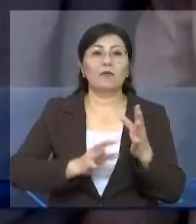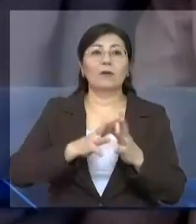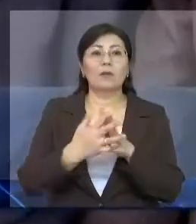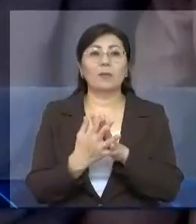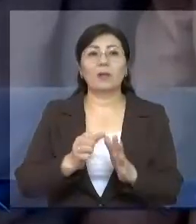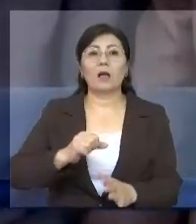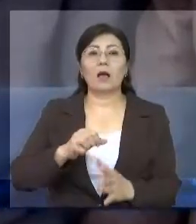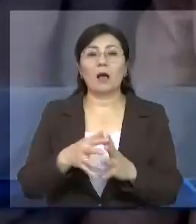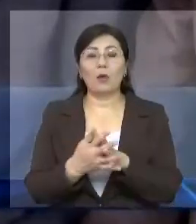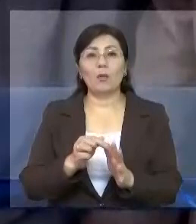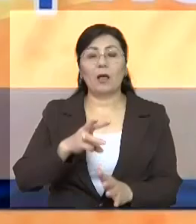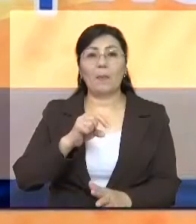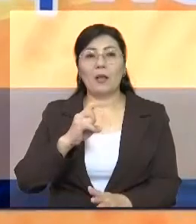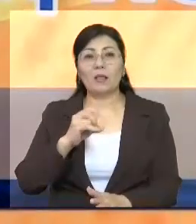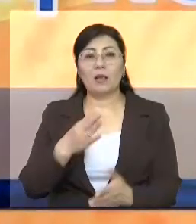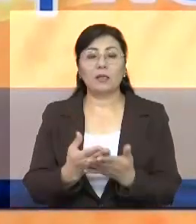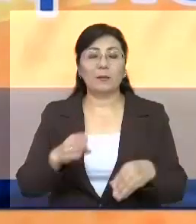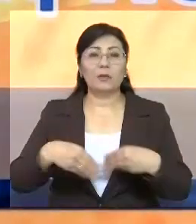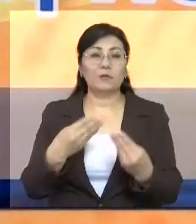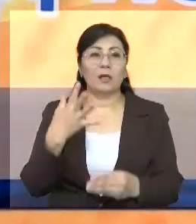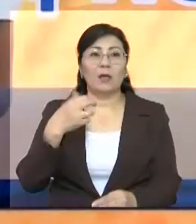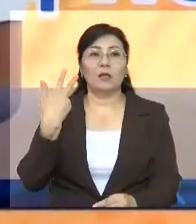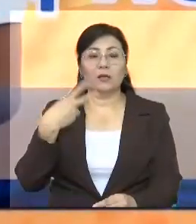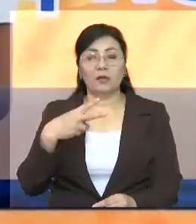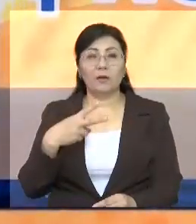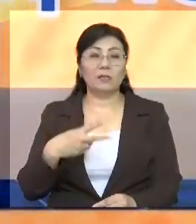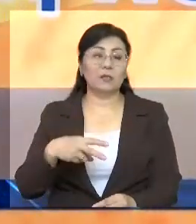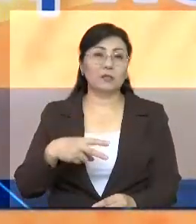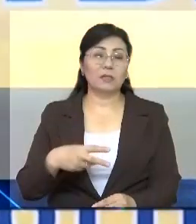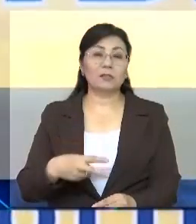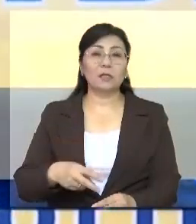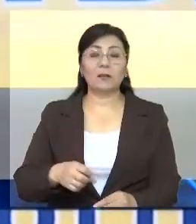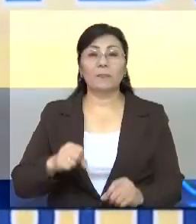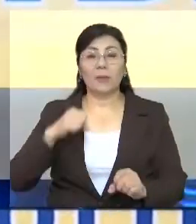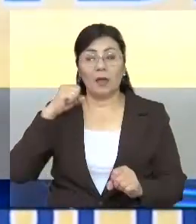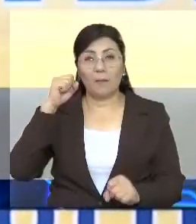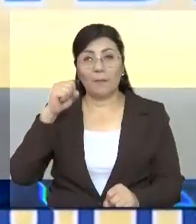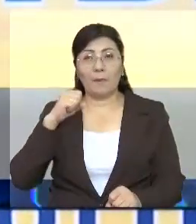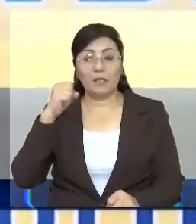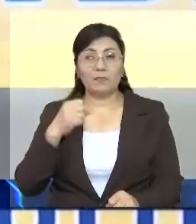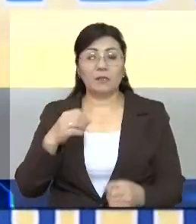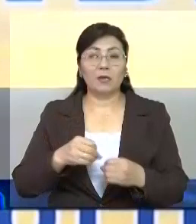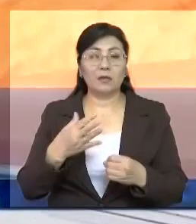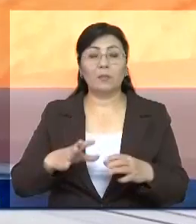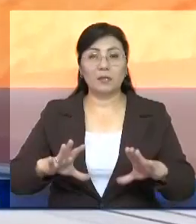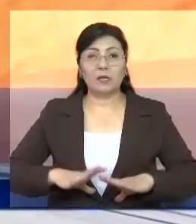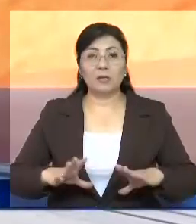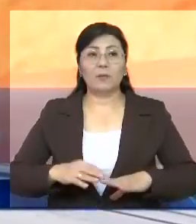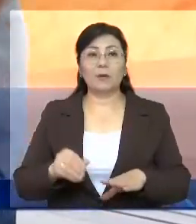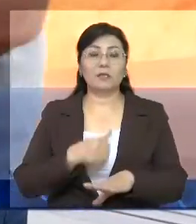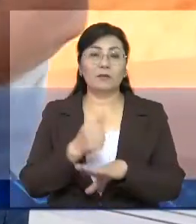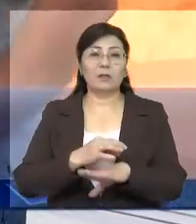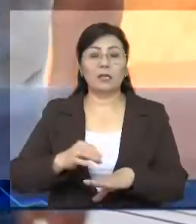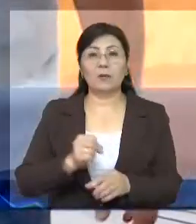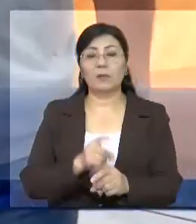местных крестьянских хозяйств передали в общей сложности 520 голов мелкого рогатого скота и 15 лошадей. Ерлы Тукжанов поручил усилить